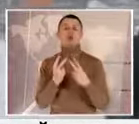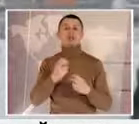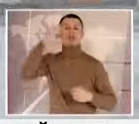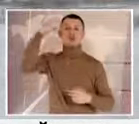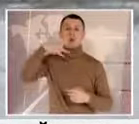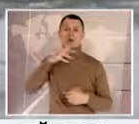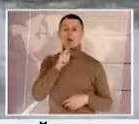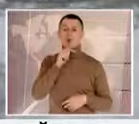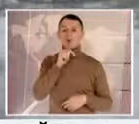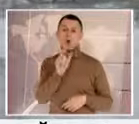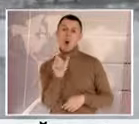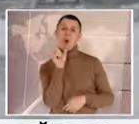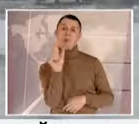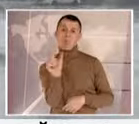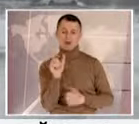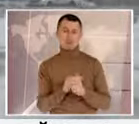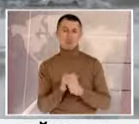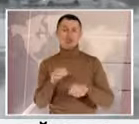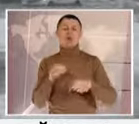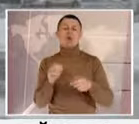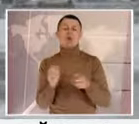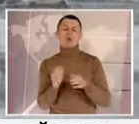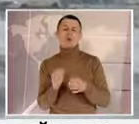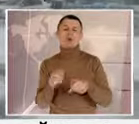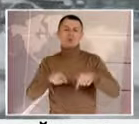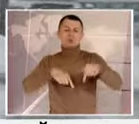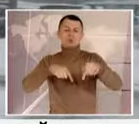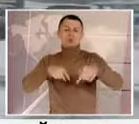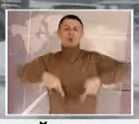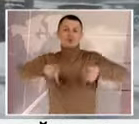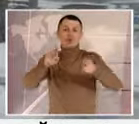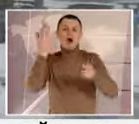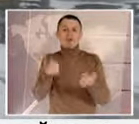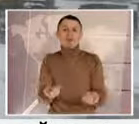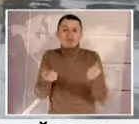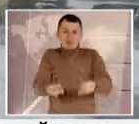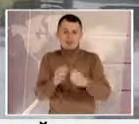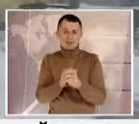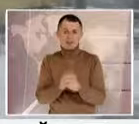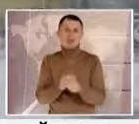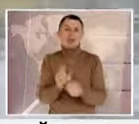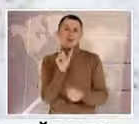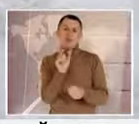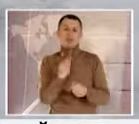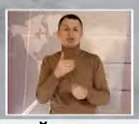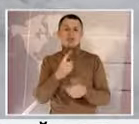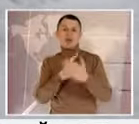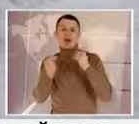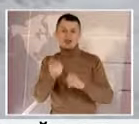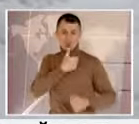Soarelui, unde un tronson de drum a fost închis. Este vorba despre tronsonul cuprins între ieșirea din capitală